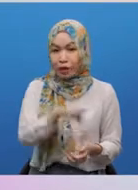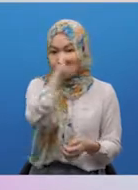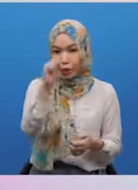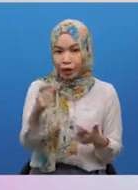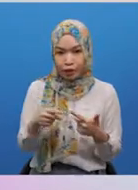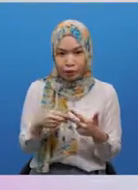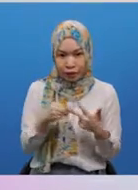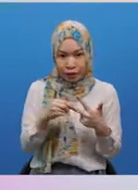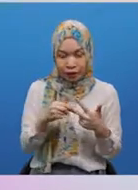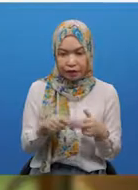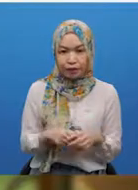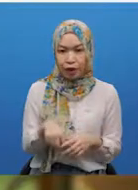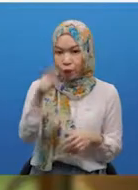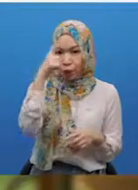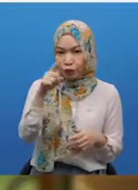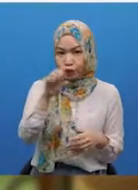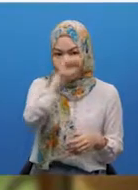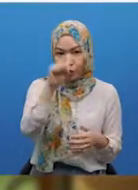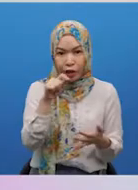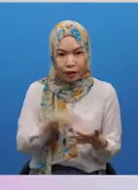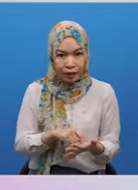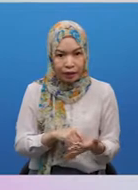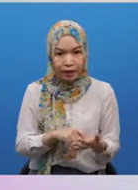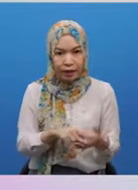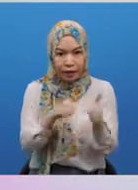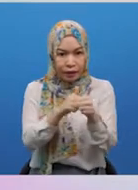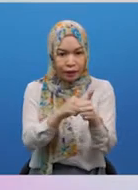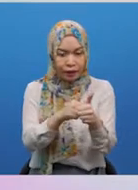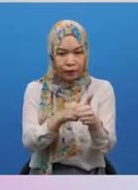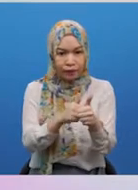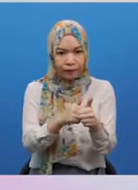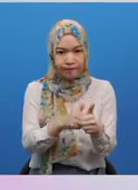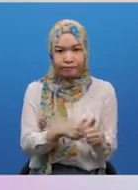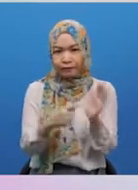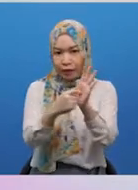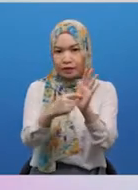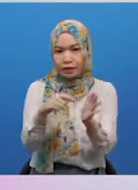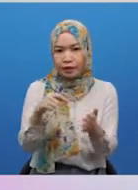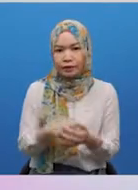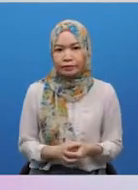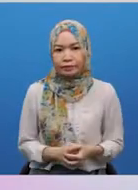Soalan 3. Untuk soalan 3, sila rujuk slide yang dipaparkan.